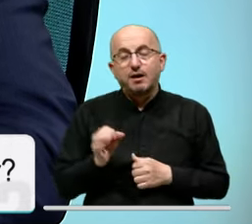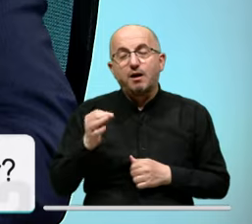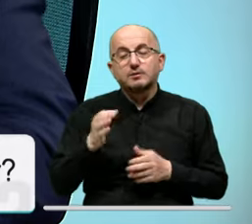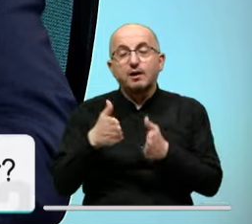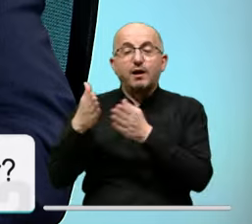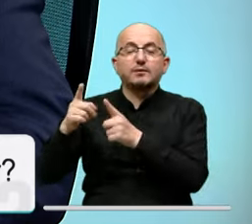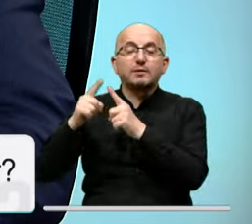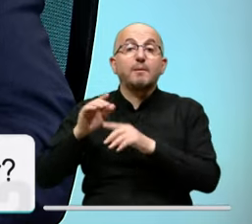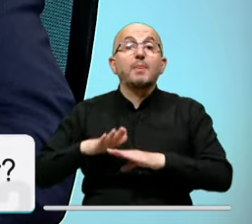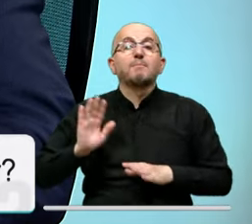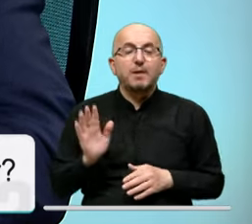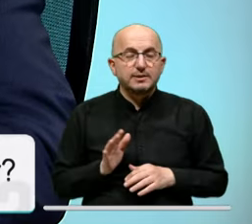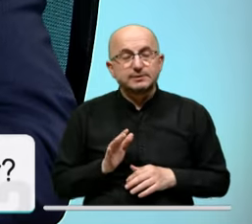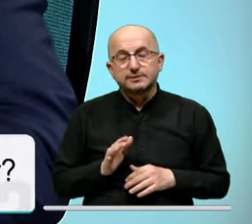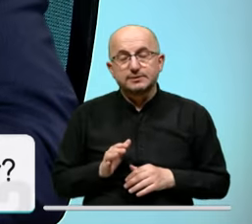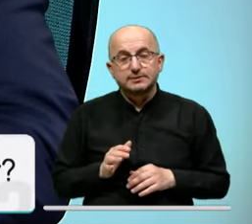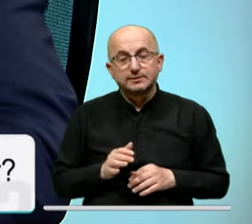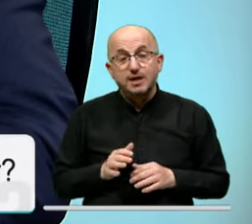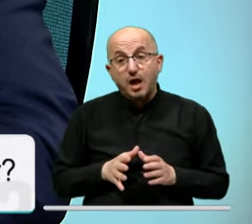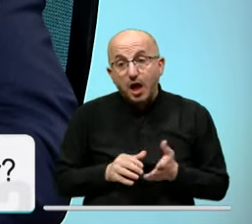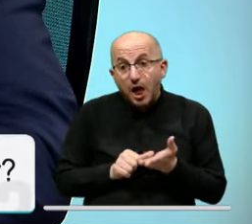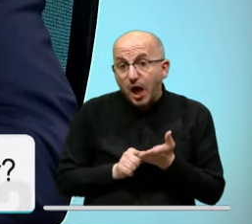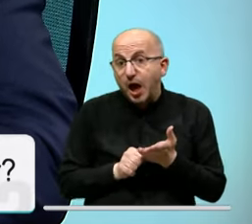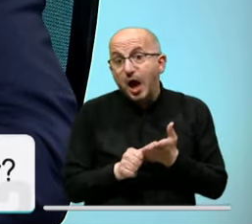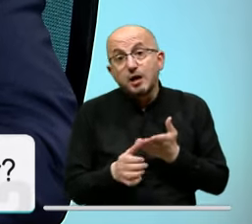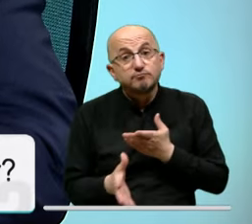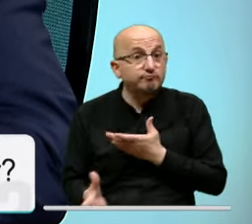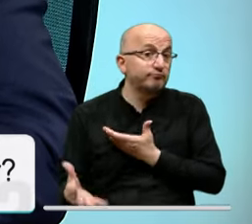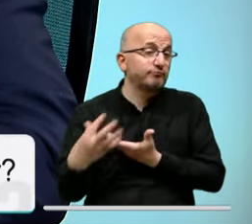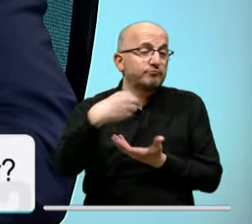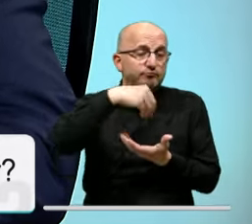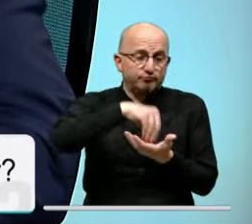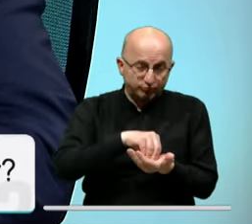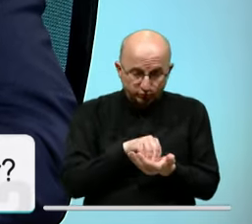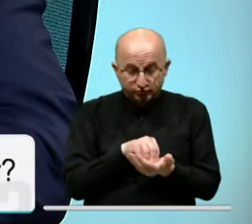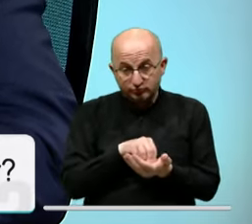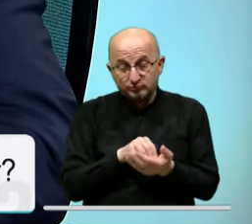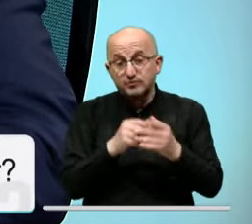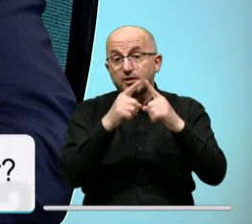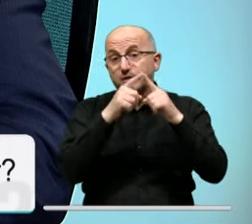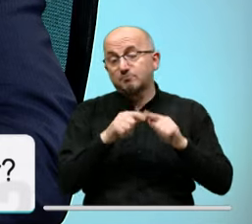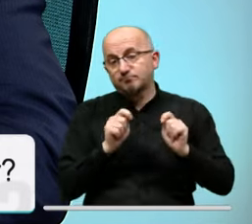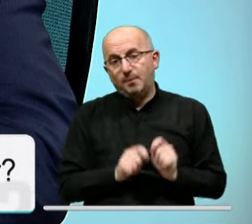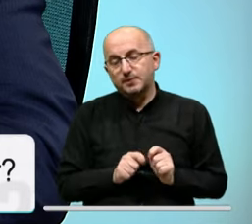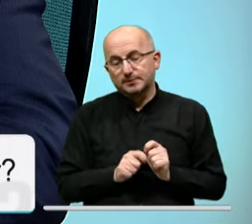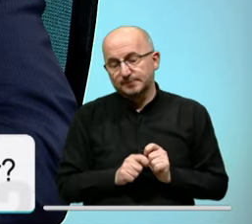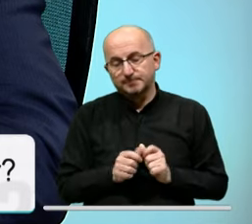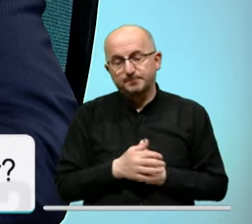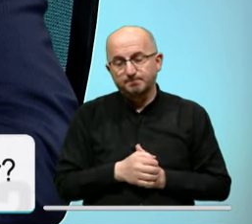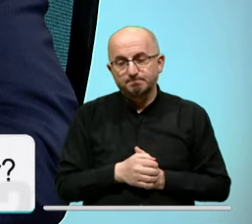Gümüş ayrı hesaplanmaz hepsi birlikte bir havuza konur hepsi birlikte